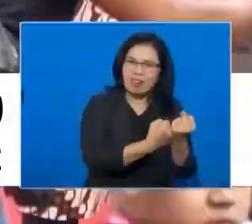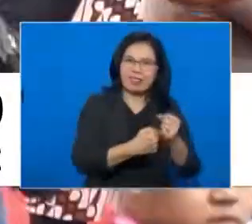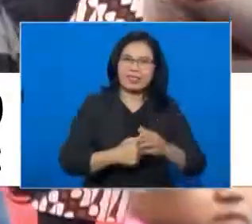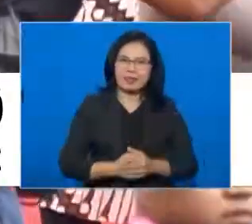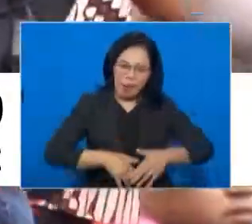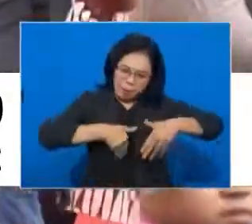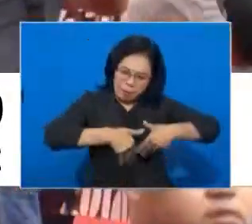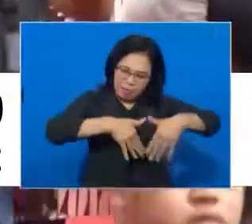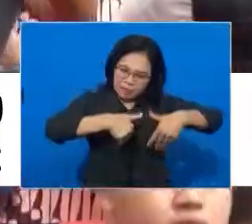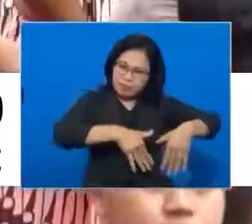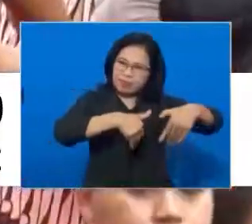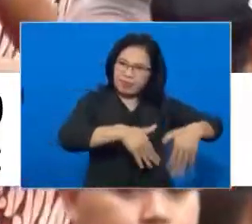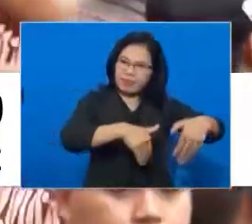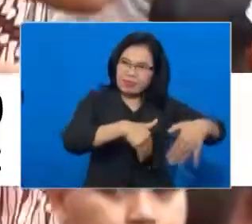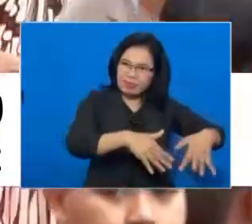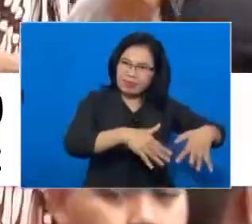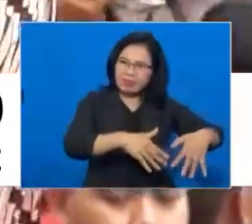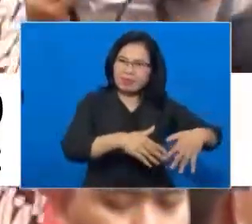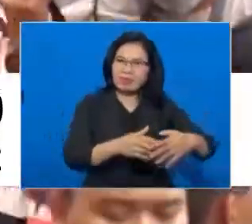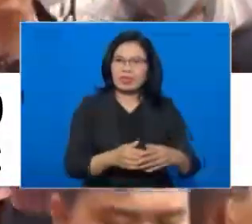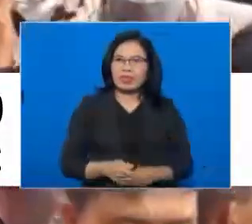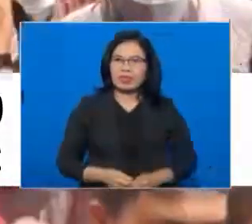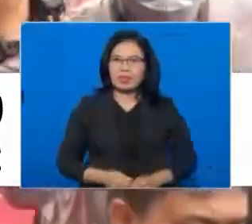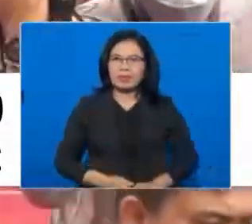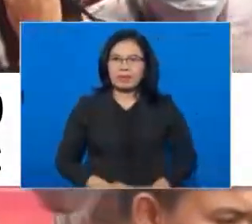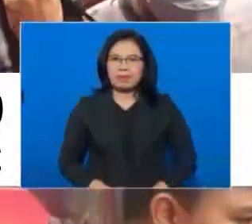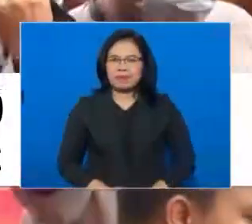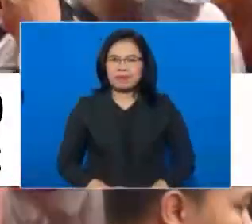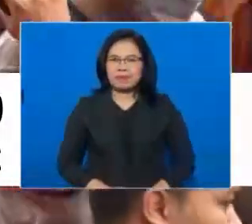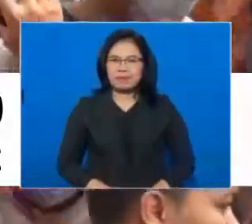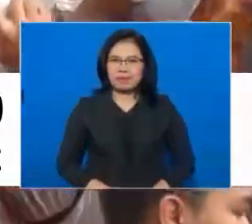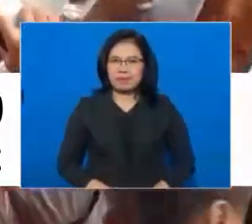kirab berulang kali memekikan kalimat Solo bukan Gibran.